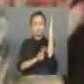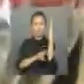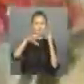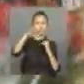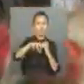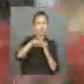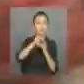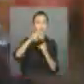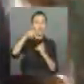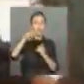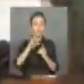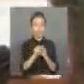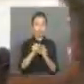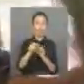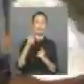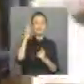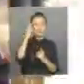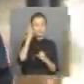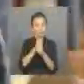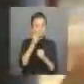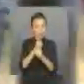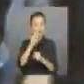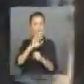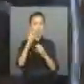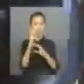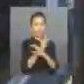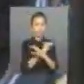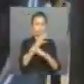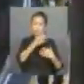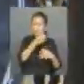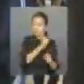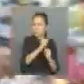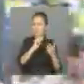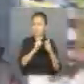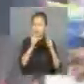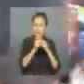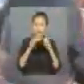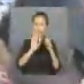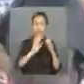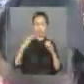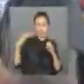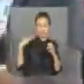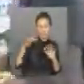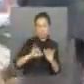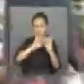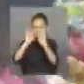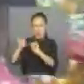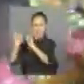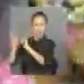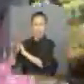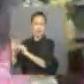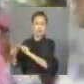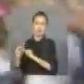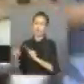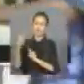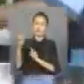ามั่นใจในระบบการทำงานภายในพรรคจึงไม่น่าจะเกิดกรณีสมาชิกพรรคไปให้ความร่วมมือกับพรรคการเมืองอื่นในการจัดตั้งรัฐ